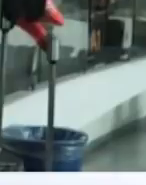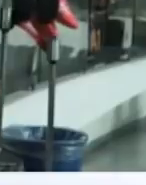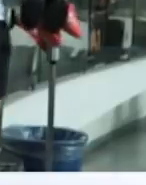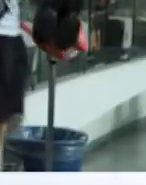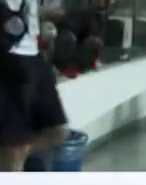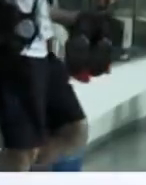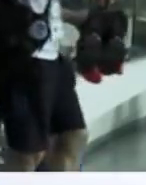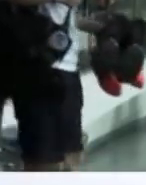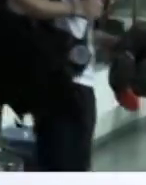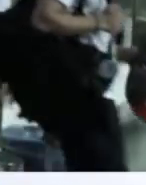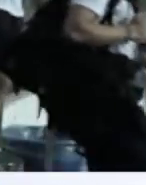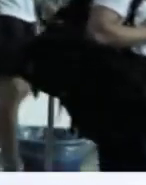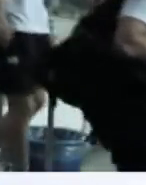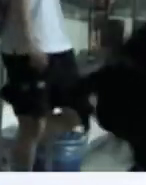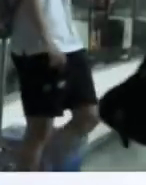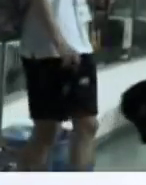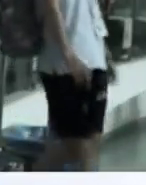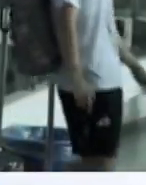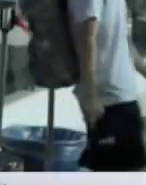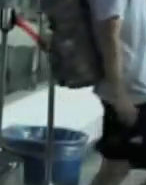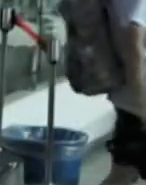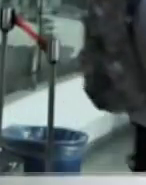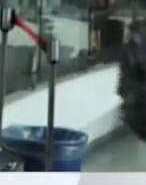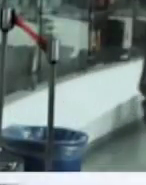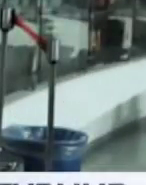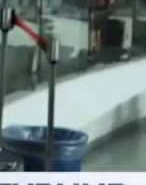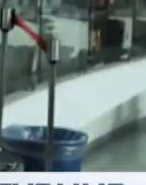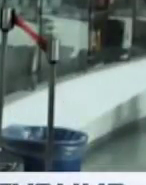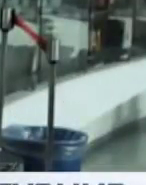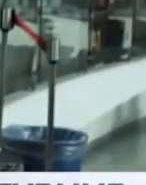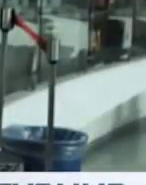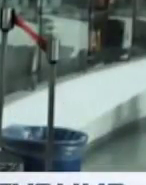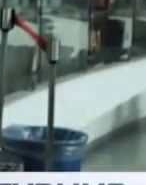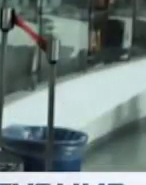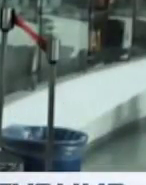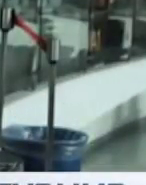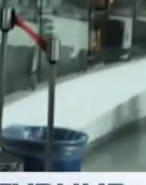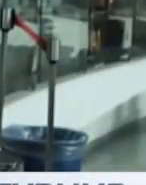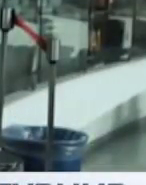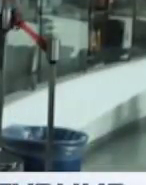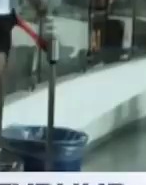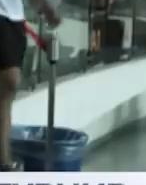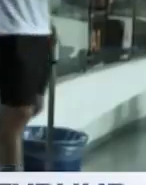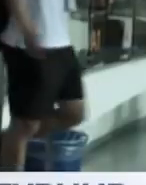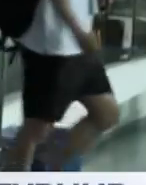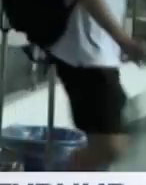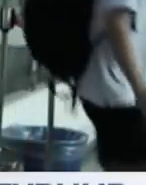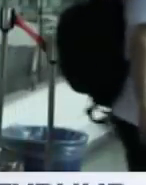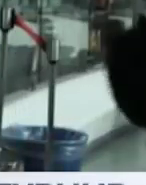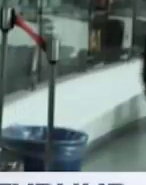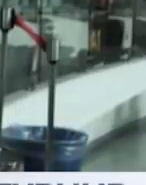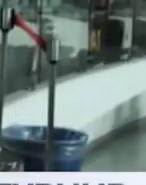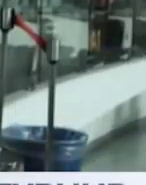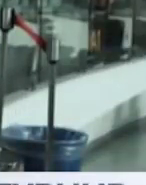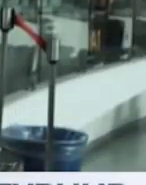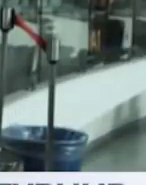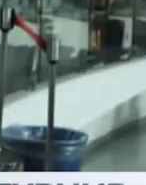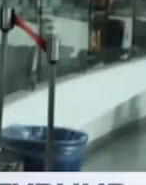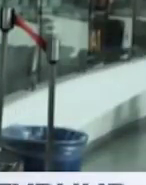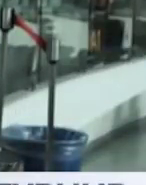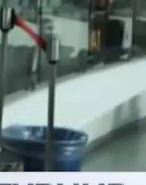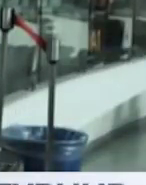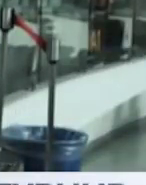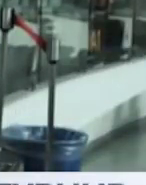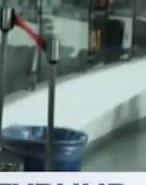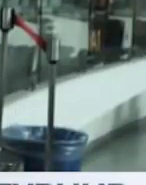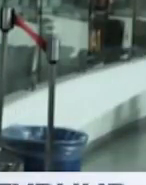Дайындығымыз жаман емес. Алла бұйыртса, мына Қазақстан атынан ұтамыз деген ойда келіп